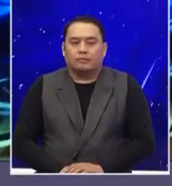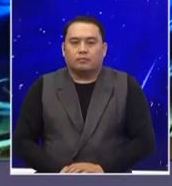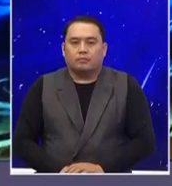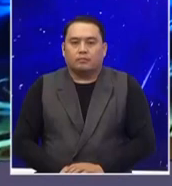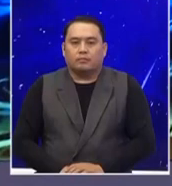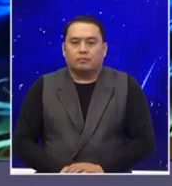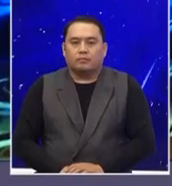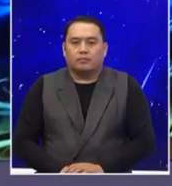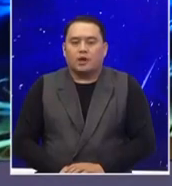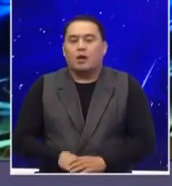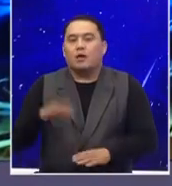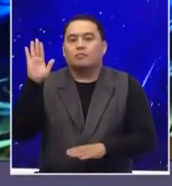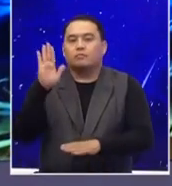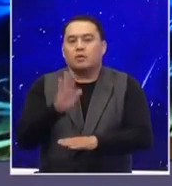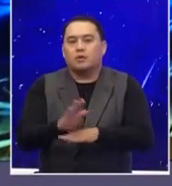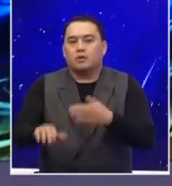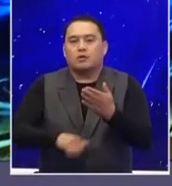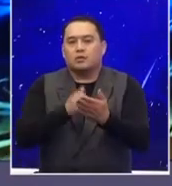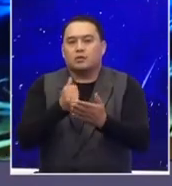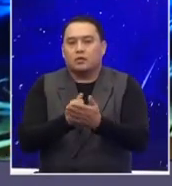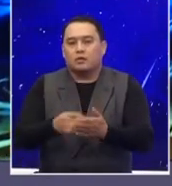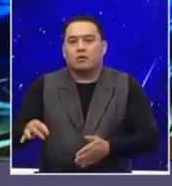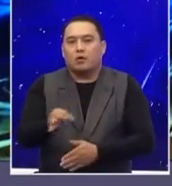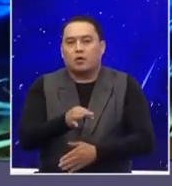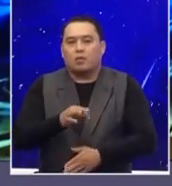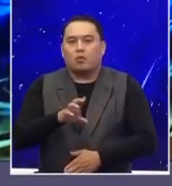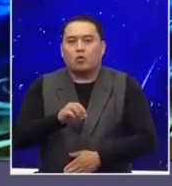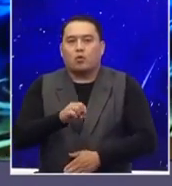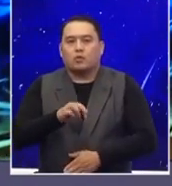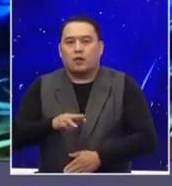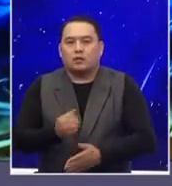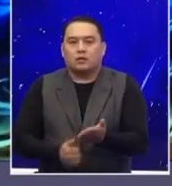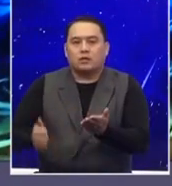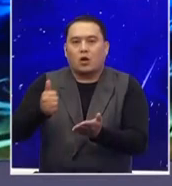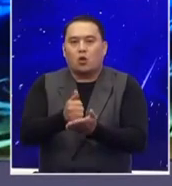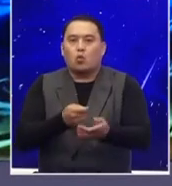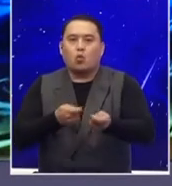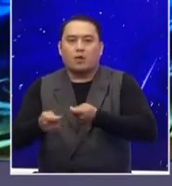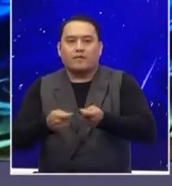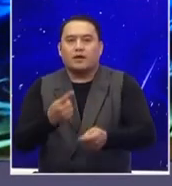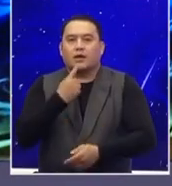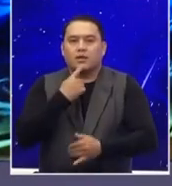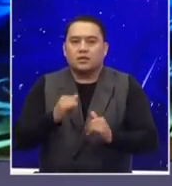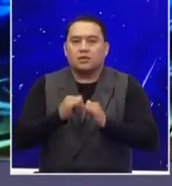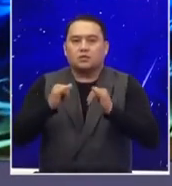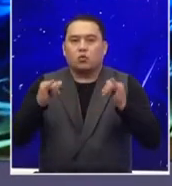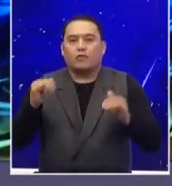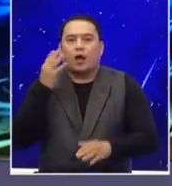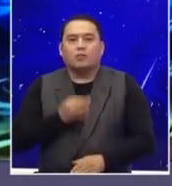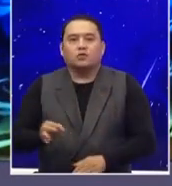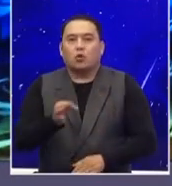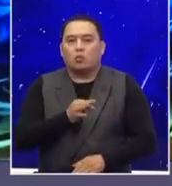Кадры решают все. Распоряжением главы края Керимбек Булат Бакбергенулы назначен руководителем управления по развитию